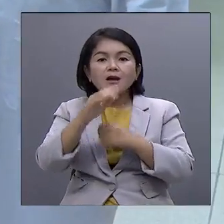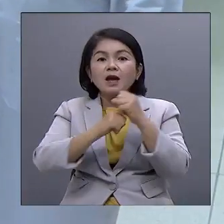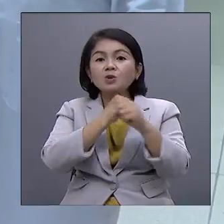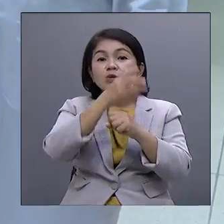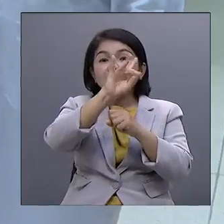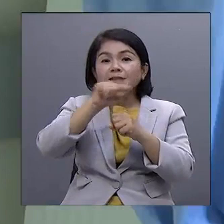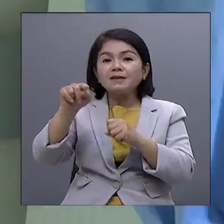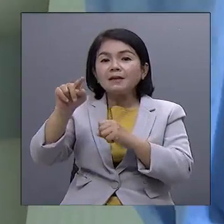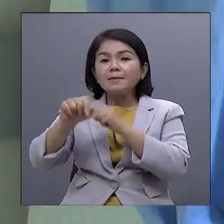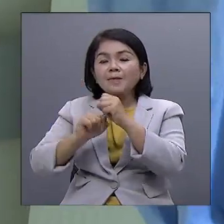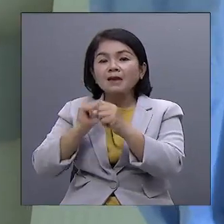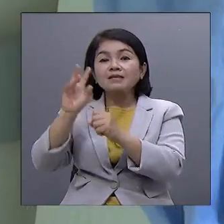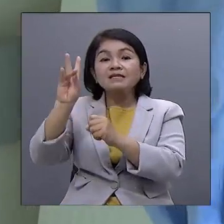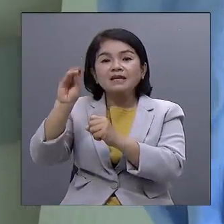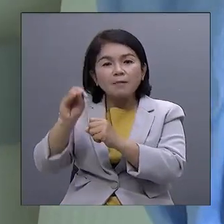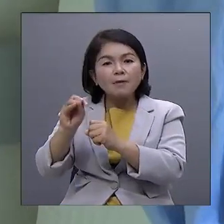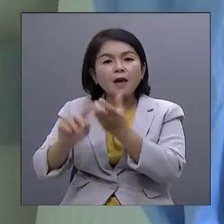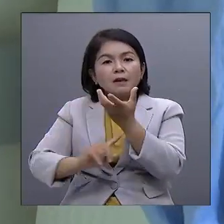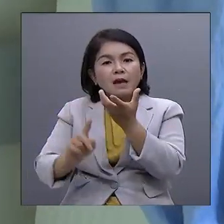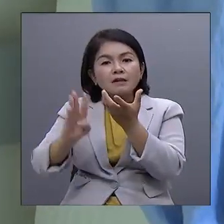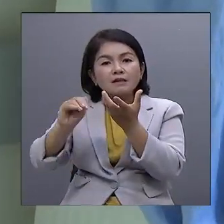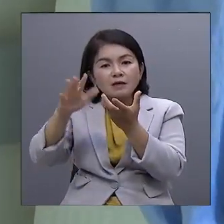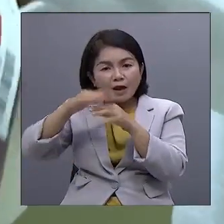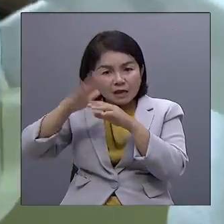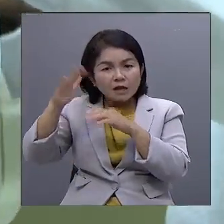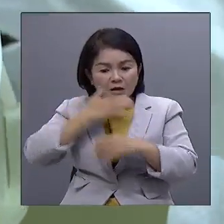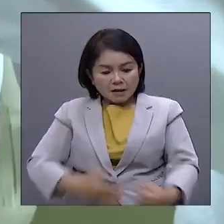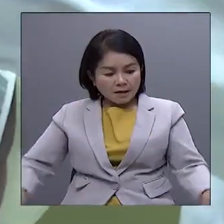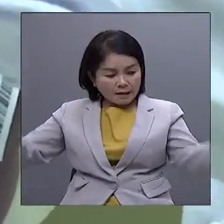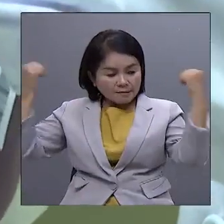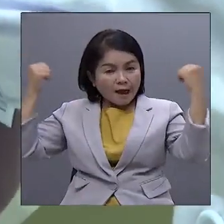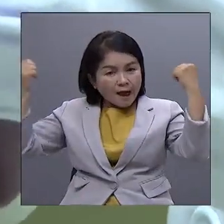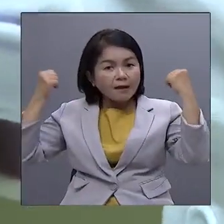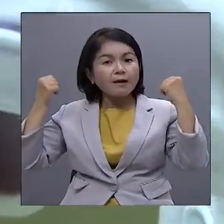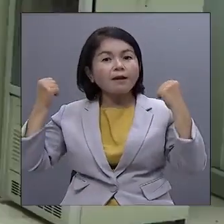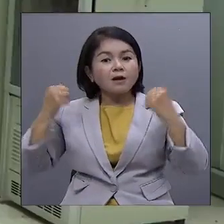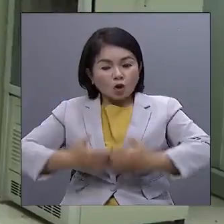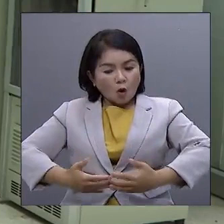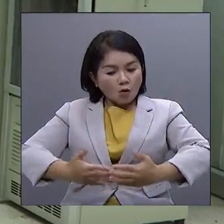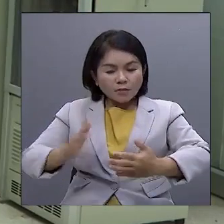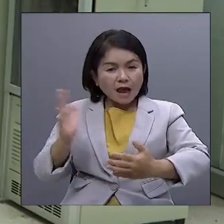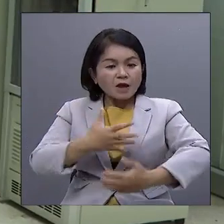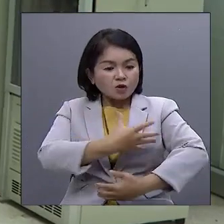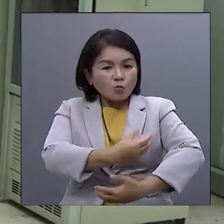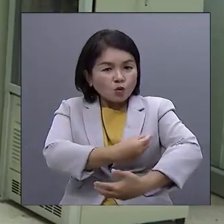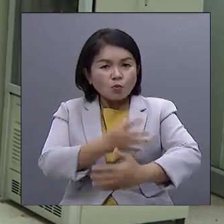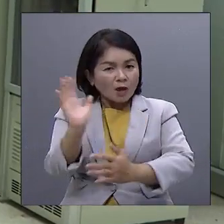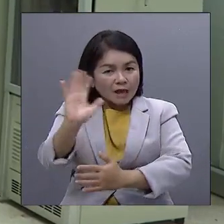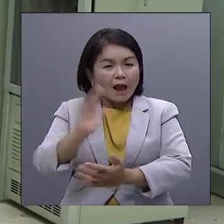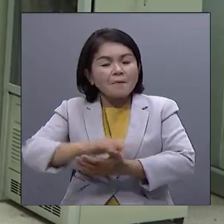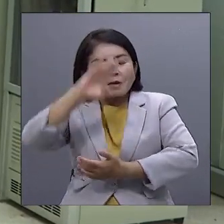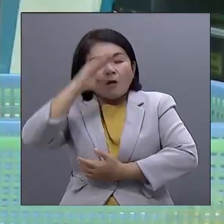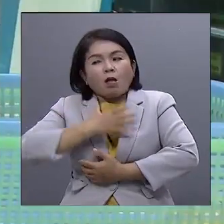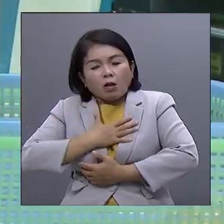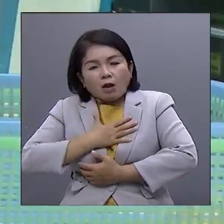18-70 ปีนะคะน้ำหนักไม่ต่ำกว่า45กิโลกรัมสุขภาพสมบูรณ์แข็งแรงไม่อยู่ระหว่างตั้งครรภ์หรือให้นมบุตรไม่เป็นโรคหอบ